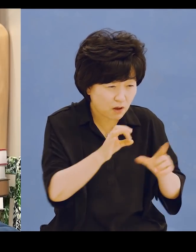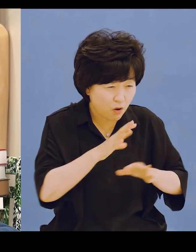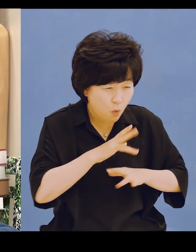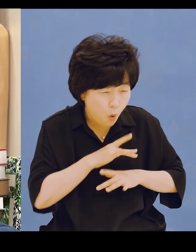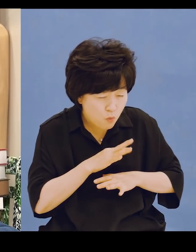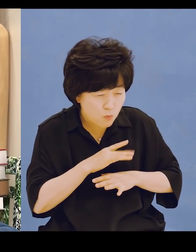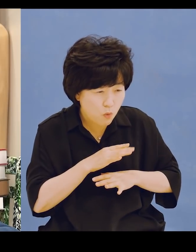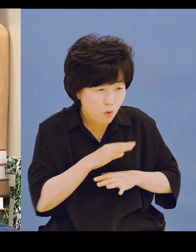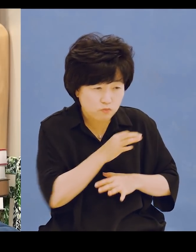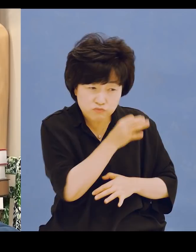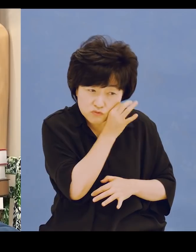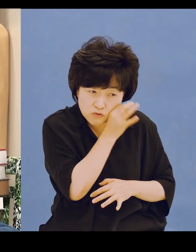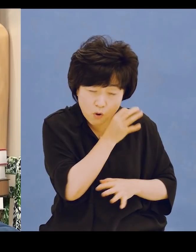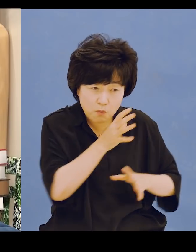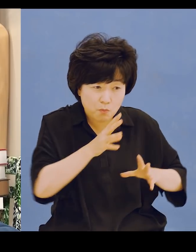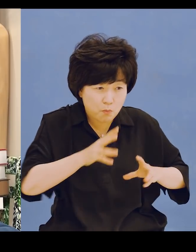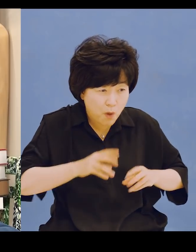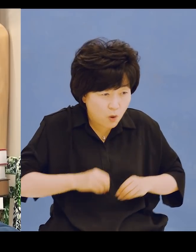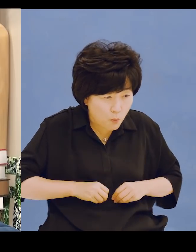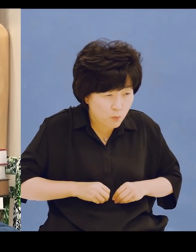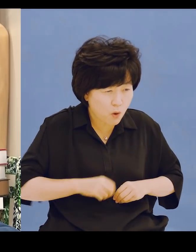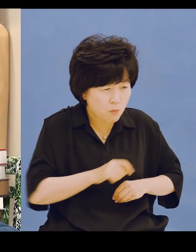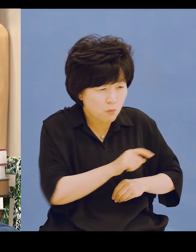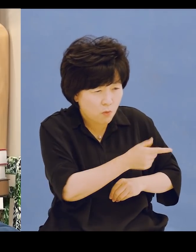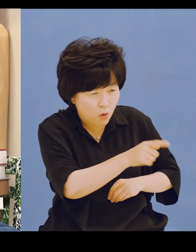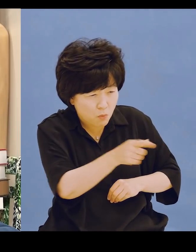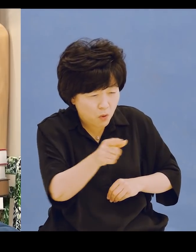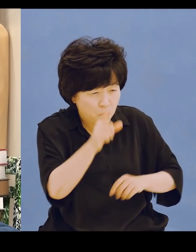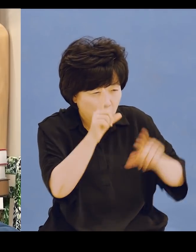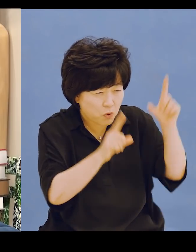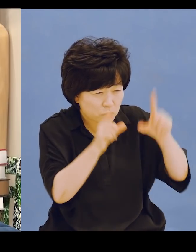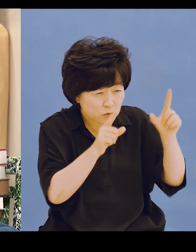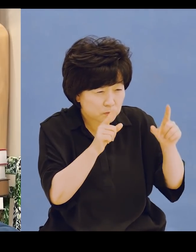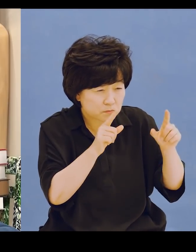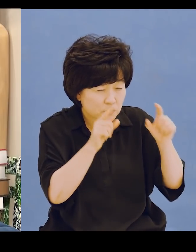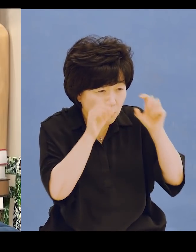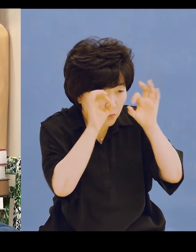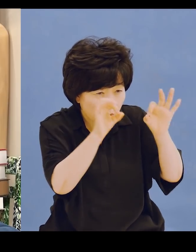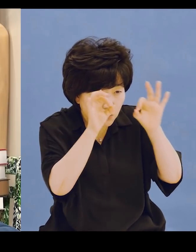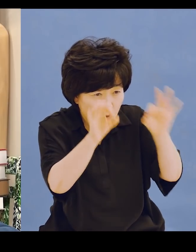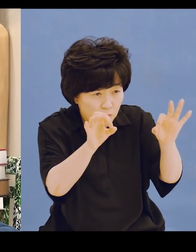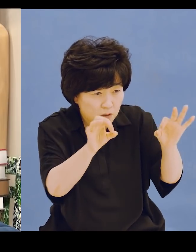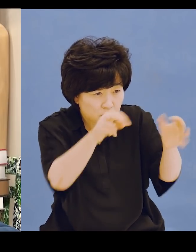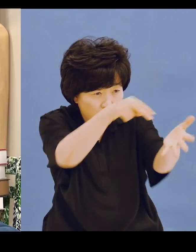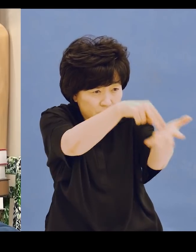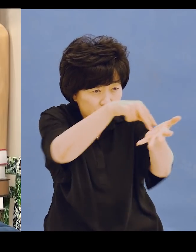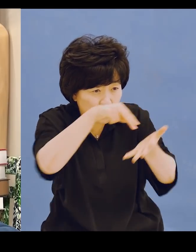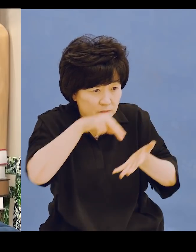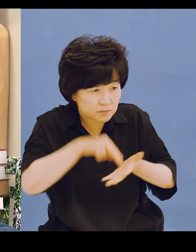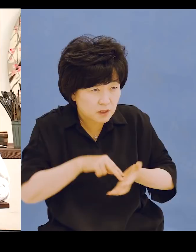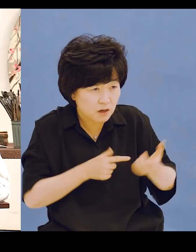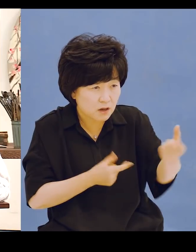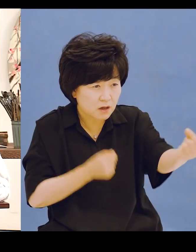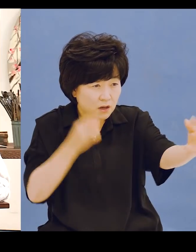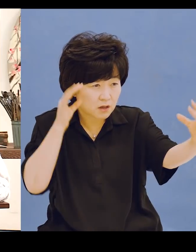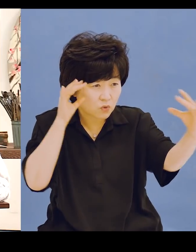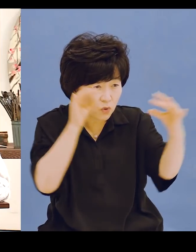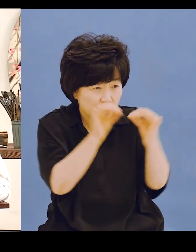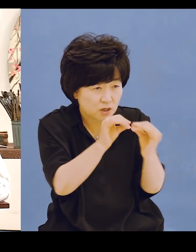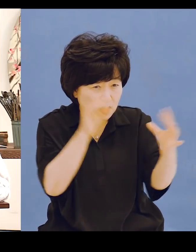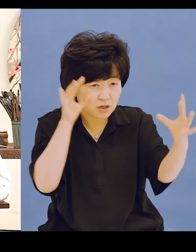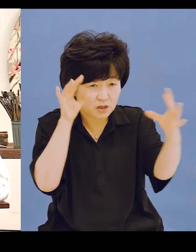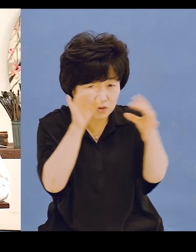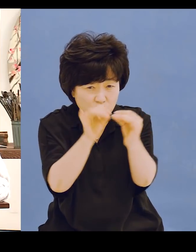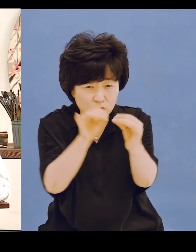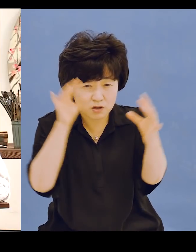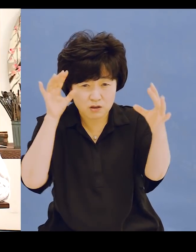배고픔 그것이 나의 심령 속에 동일하게 일어난다는 사실을 알게 해주신